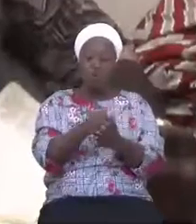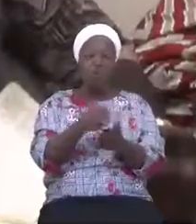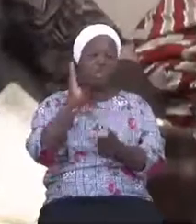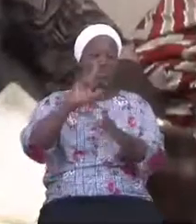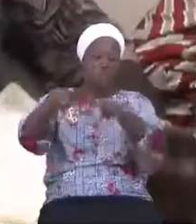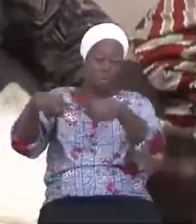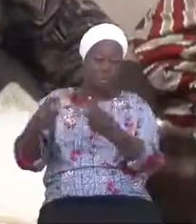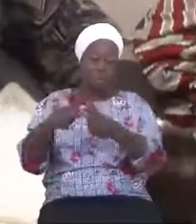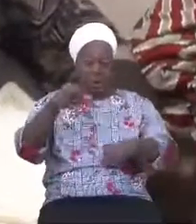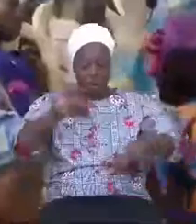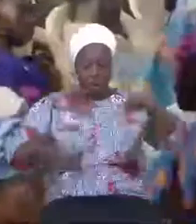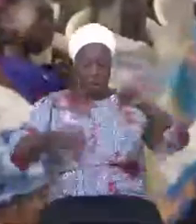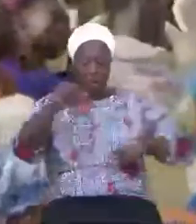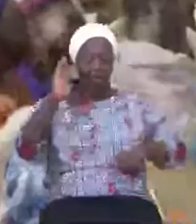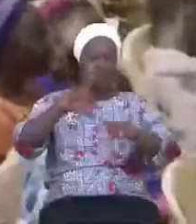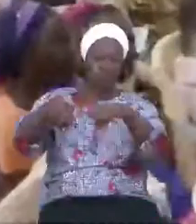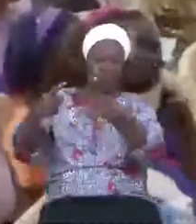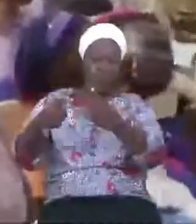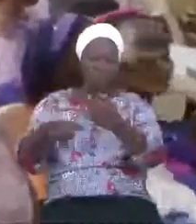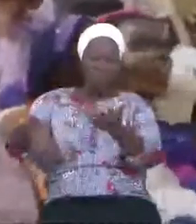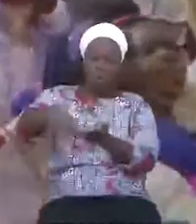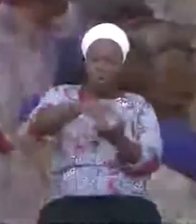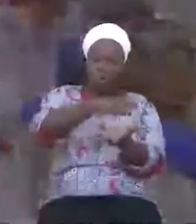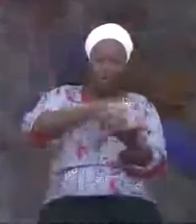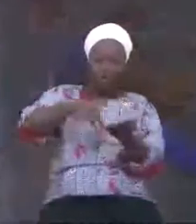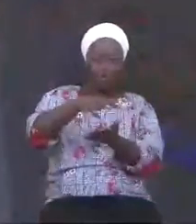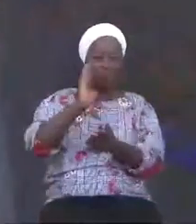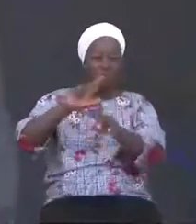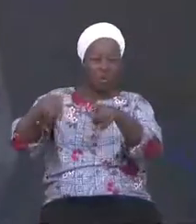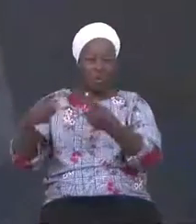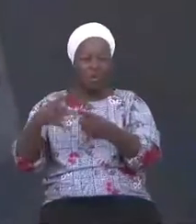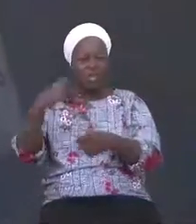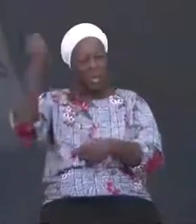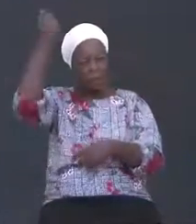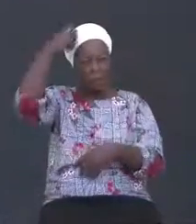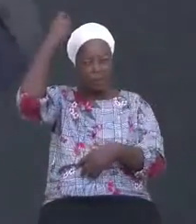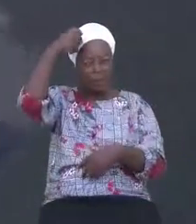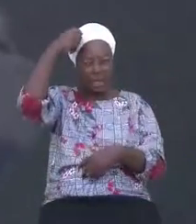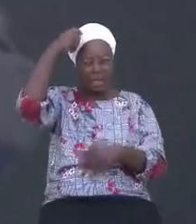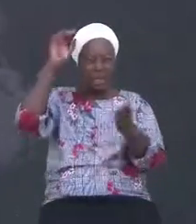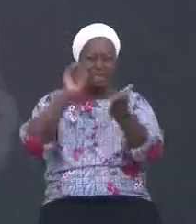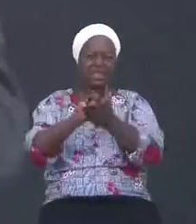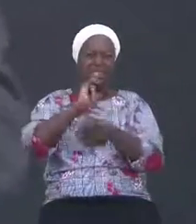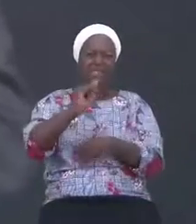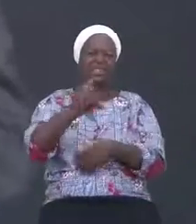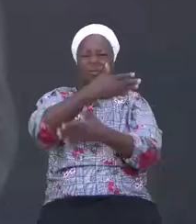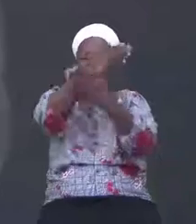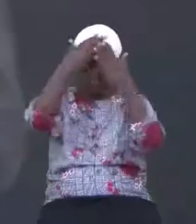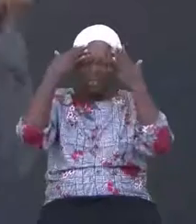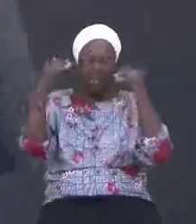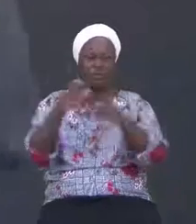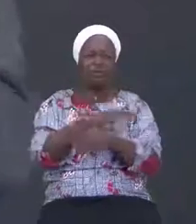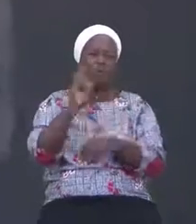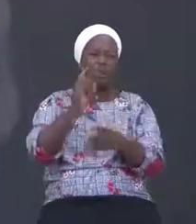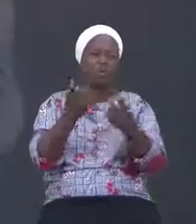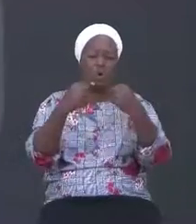doutes partiront. La confusion partira. Le cerveau qui oublie